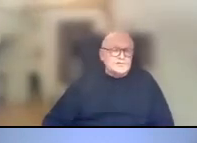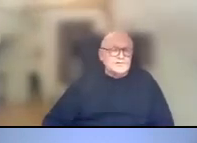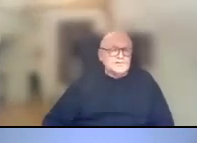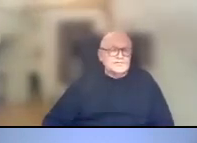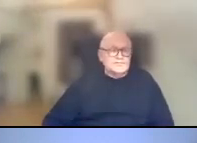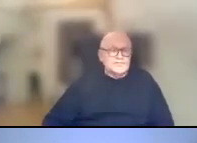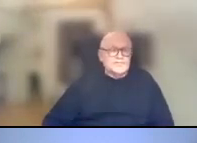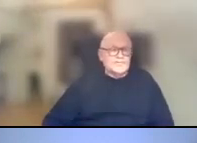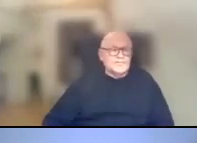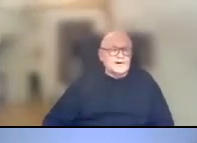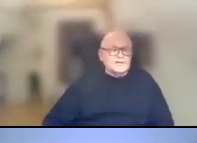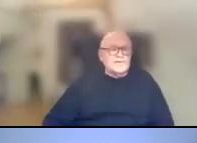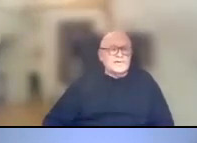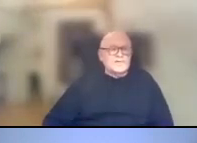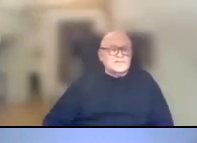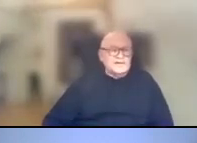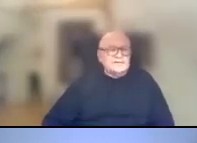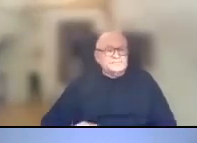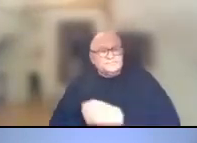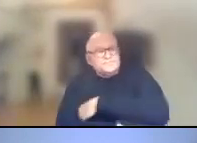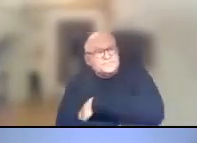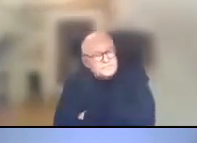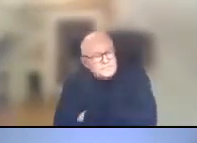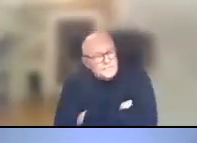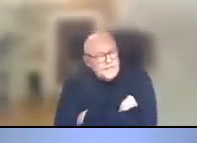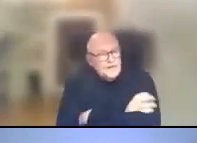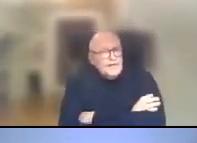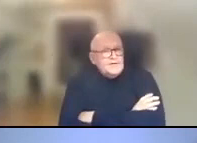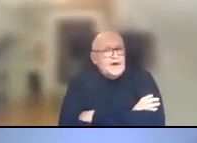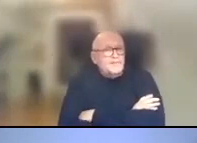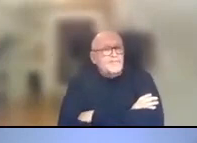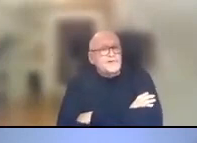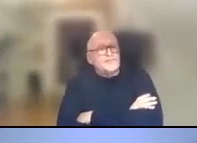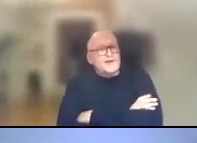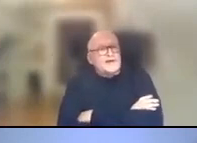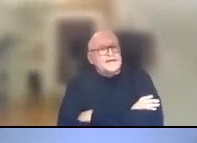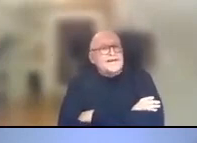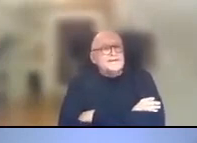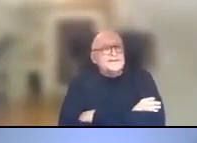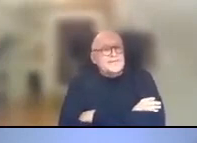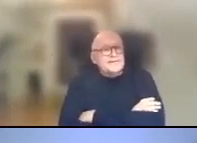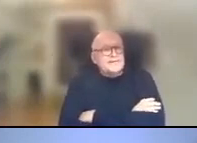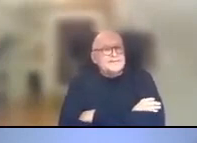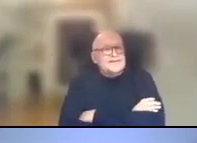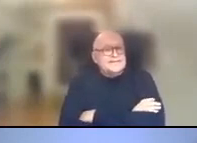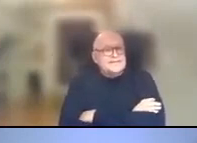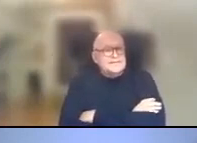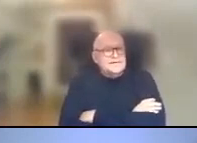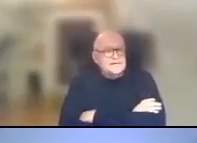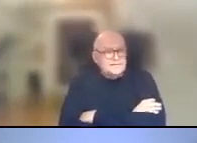es zum Beispiel aus Wien die Aufforderung an eine der